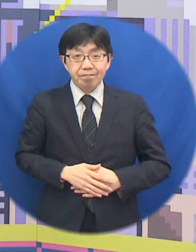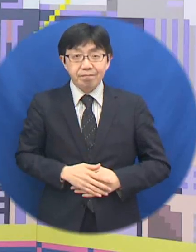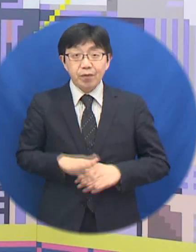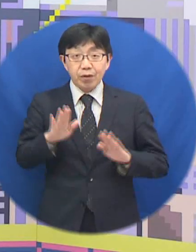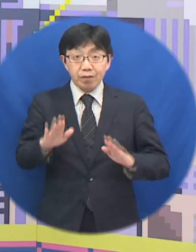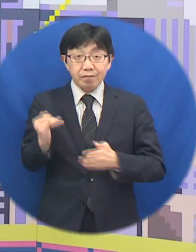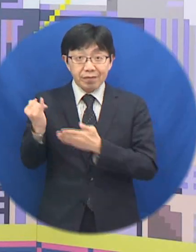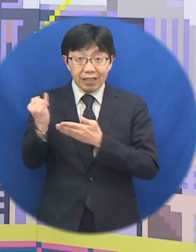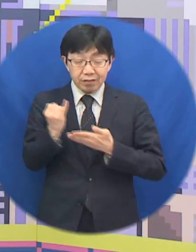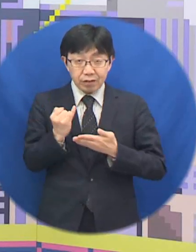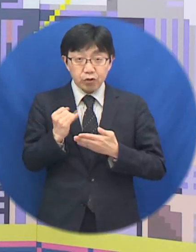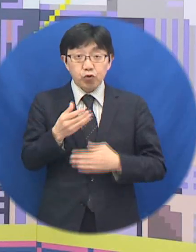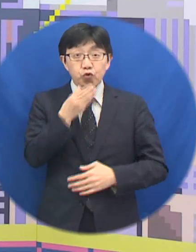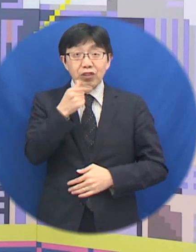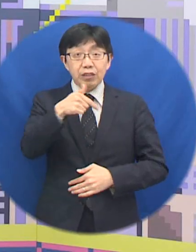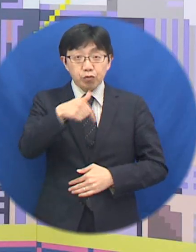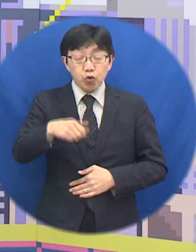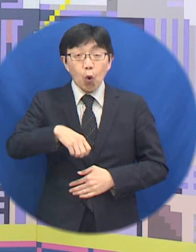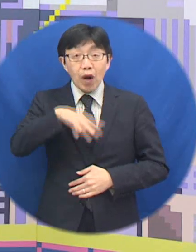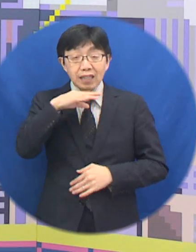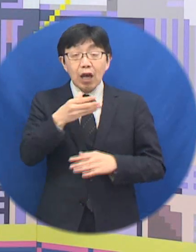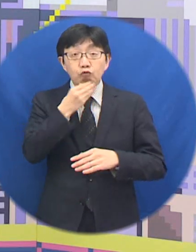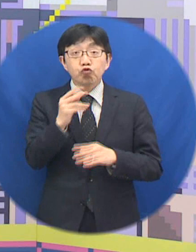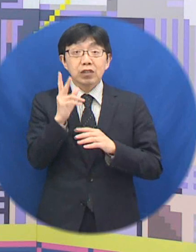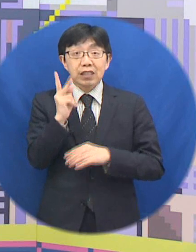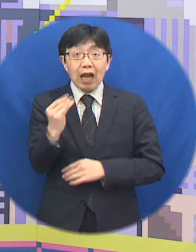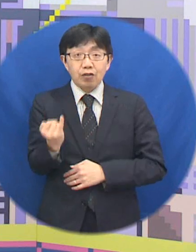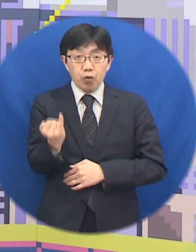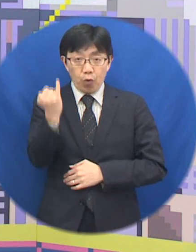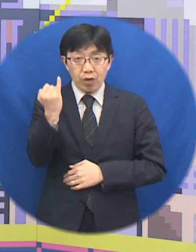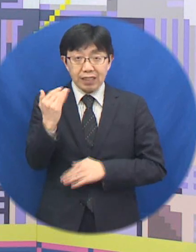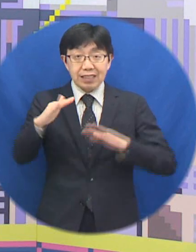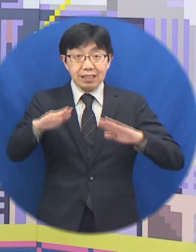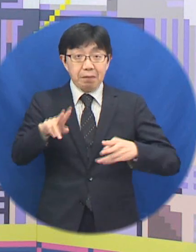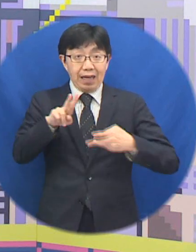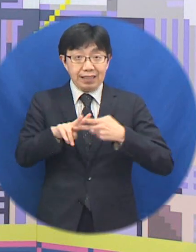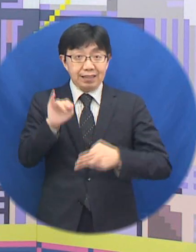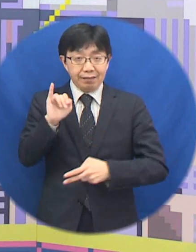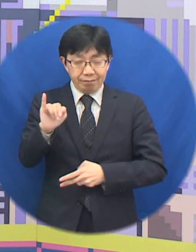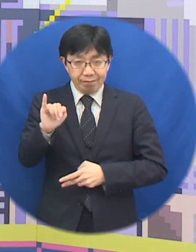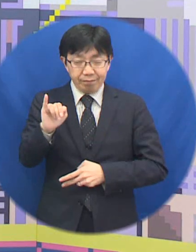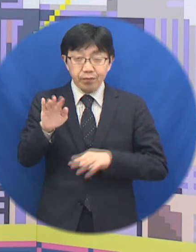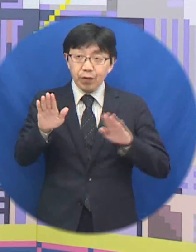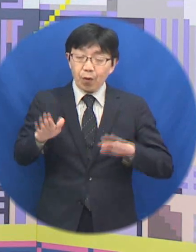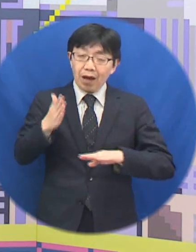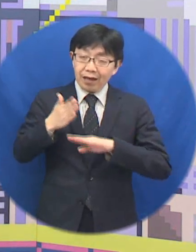は福祉部高齢者福祉課長今井由里さんでした。今日は